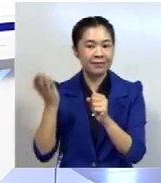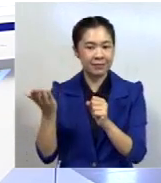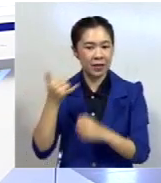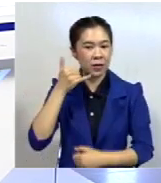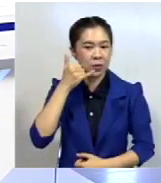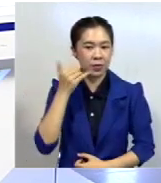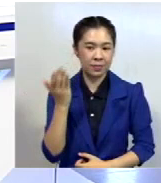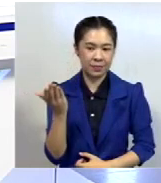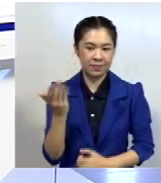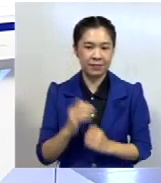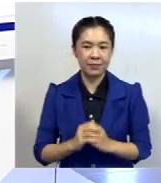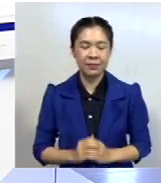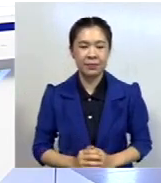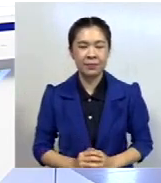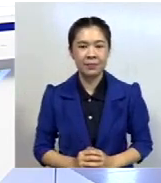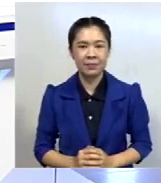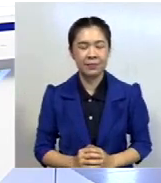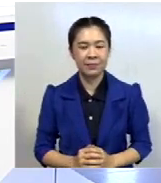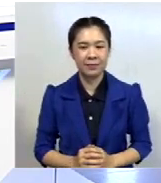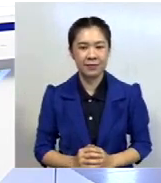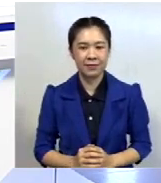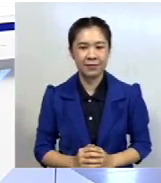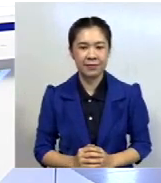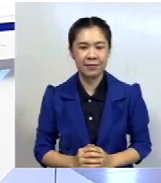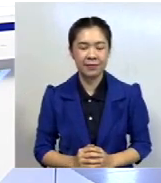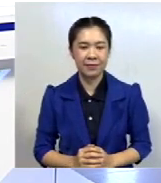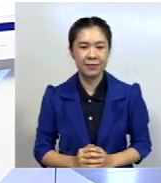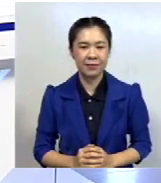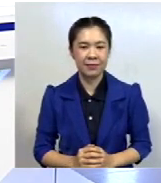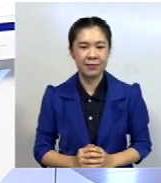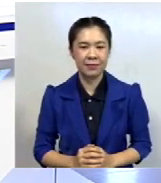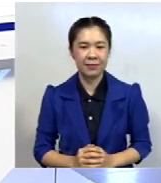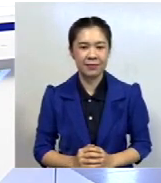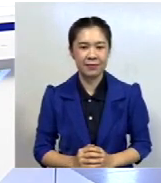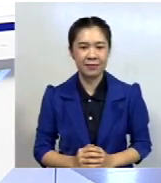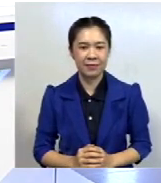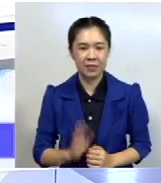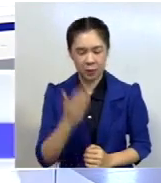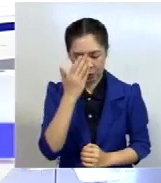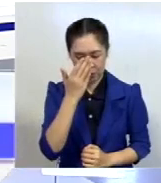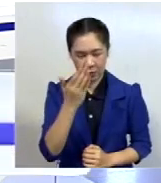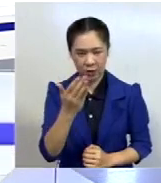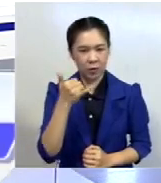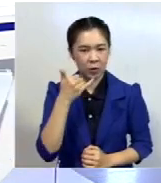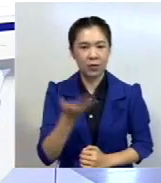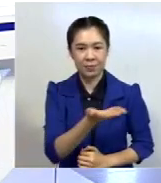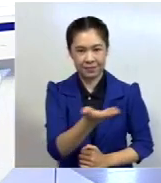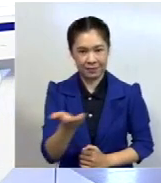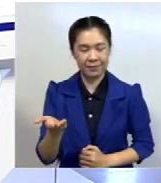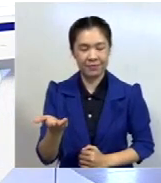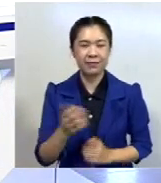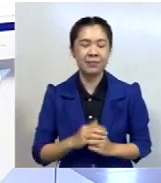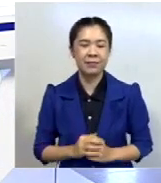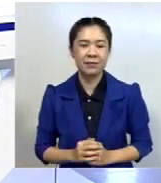ายกับเราแล้วค่ะสวัสดีค่ะท่านโฆษกคะ สวัสดีค่ะโฆษกคะ สวัสดีครับคุณกวีนาคุณสองแก้วสวัสดีท่านผู้ฟังด้วยครับครับ